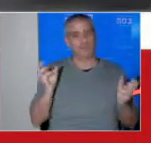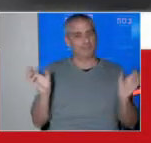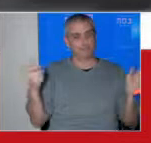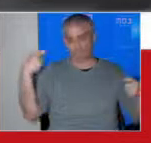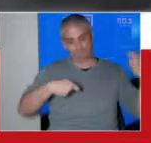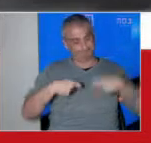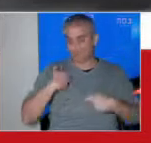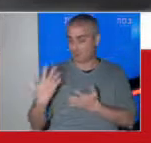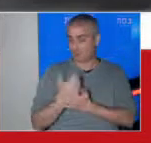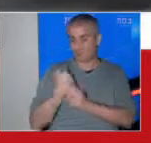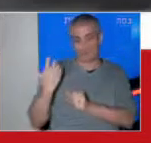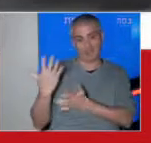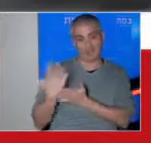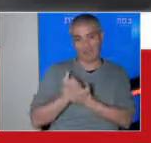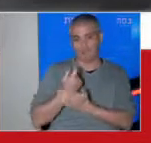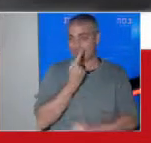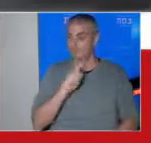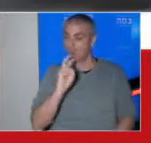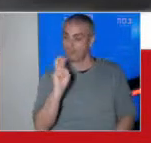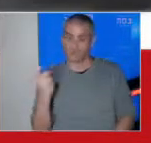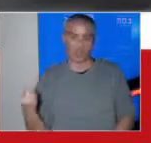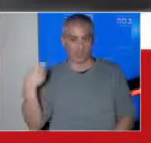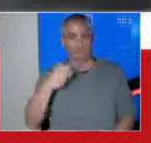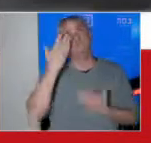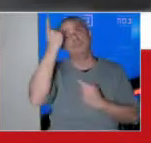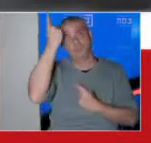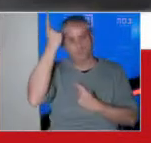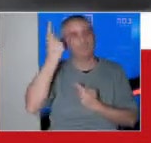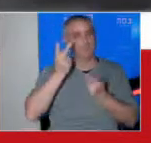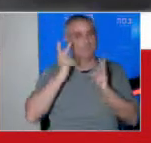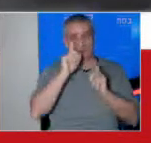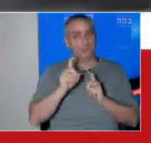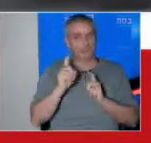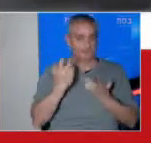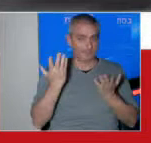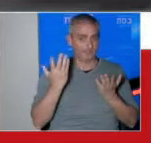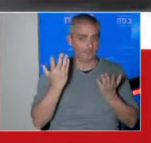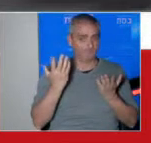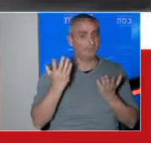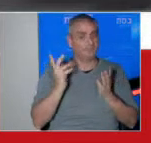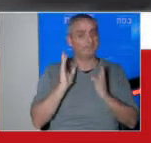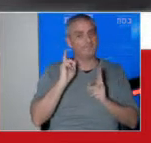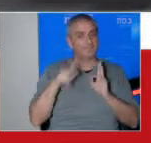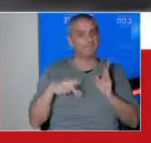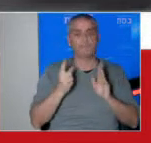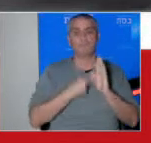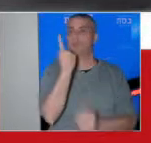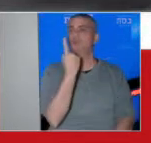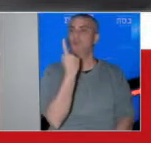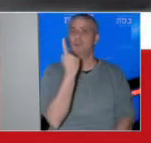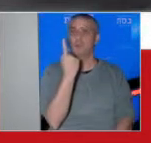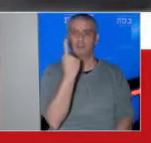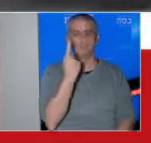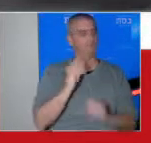אם אנחנו נצליח לגייס כמיליון דולר בעזרת השם, אז יכול להיות שתהיה לנו השוואה ואפילו יותר מכך, ואז בעצם פעם ראשונה אנחנו